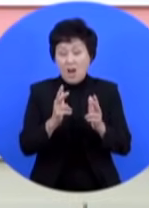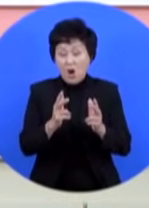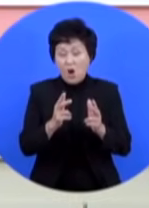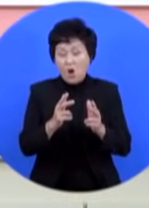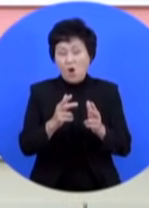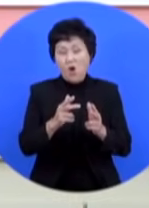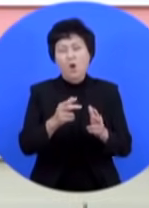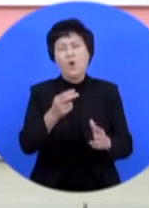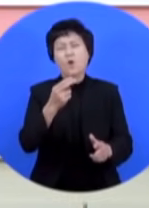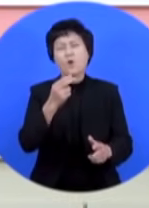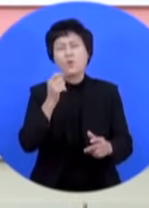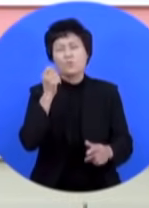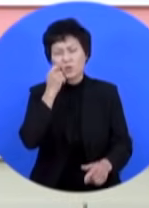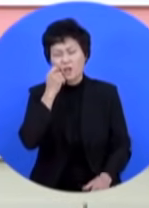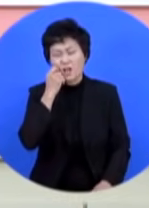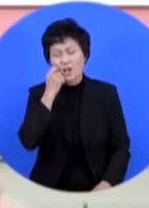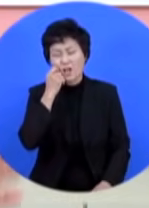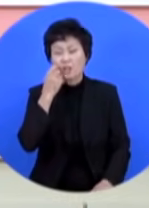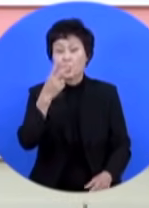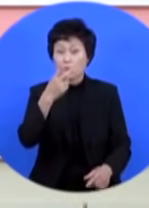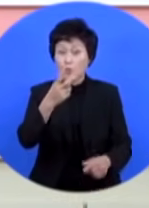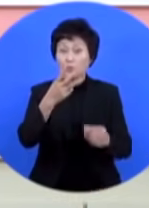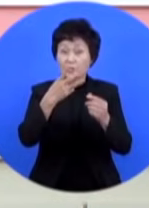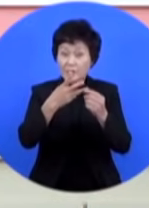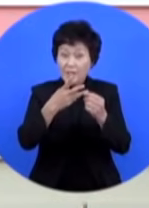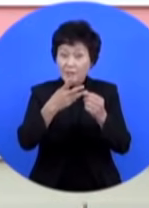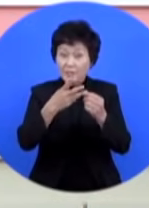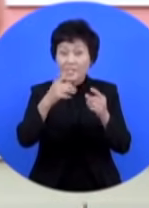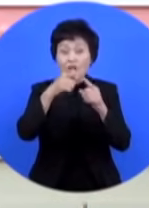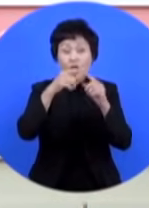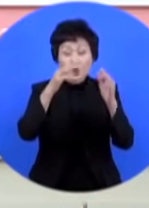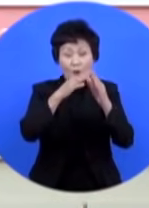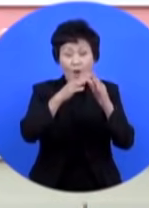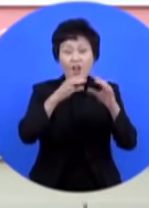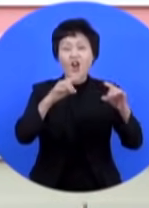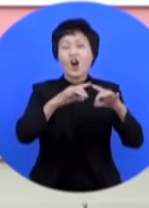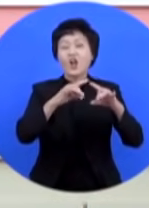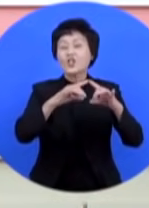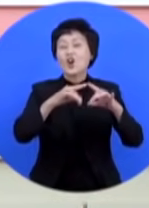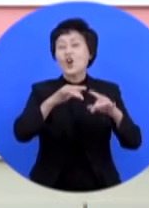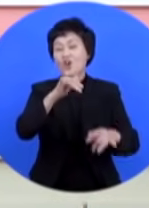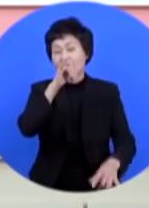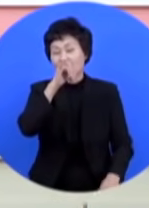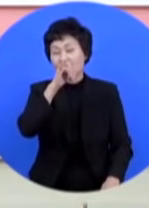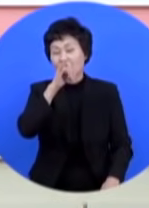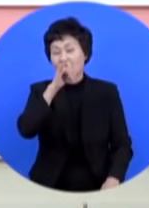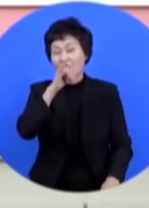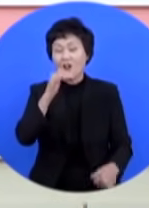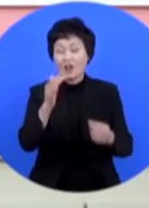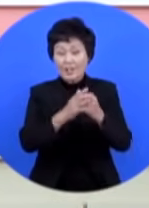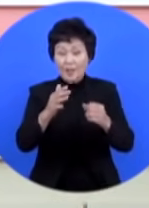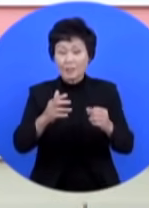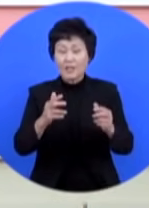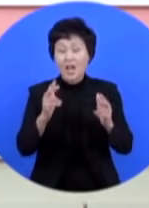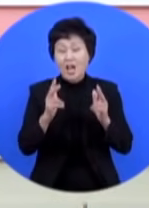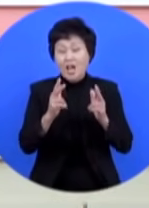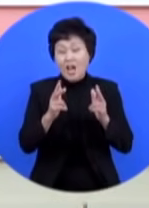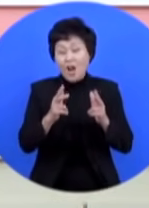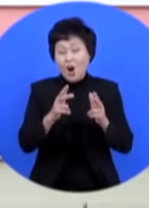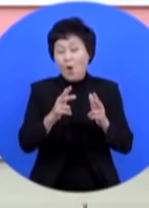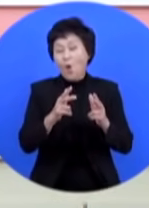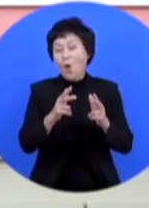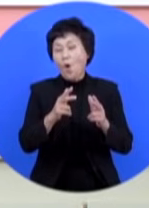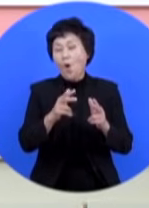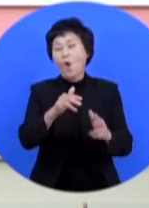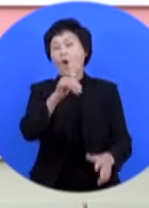세 번째, 네 번째는 아예 달아서. 전기가 들어왔기 때문에 다 지금 에어컨을 해서 어. 그 적도 지방에 뜨거운 데 살던